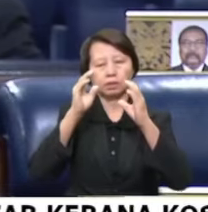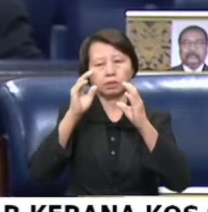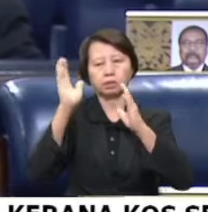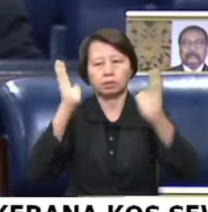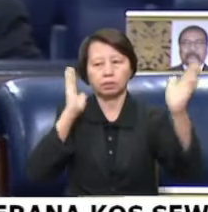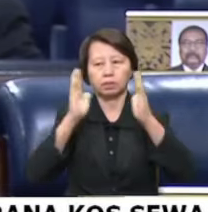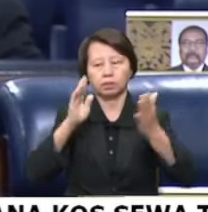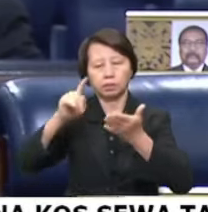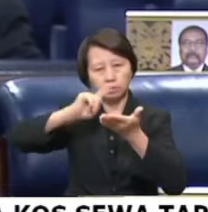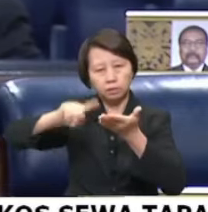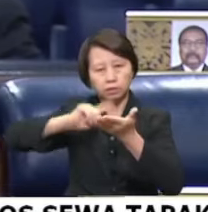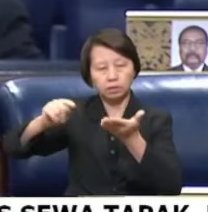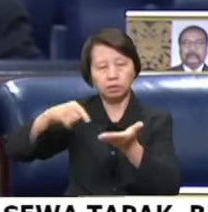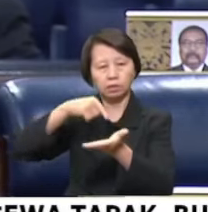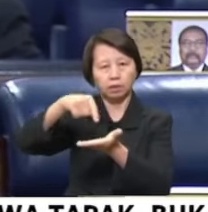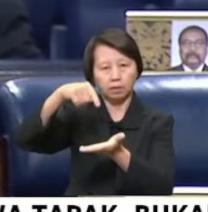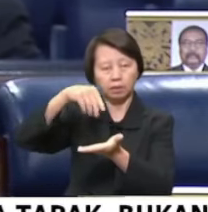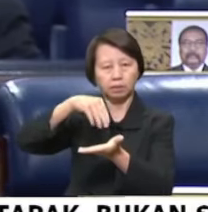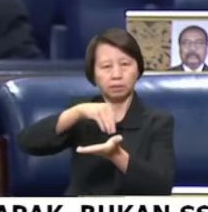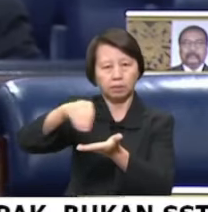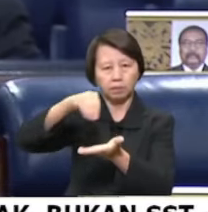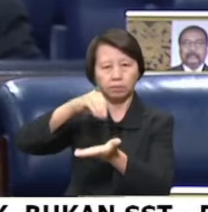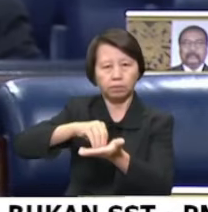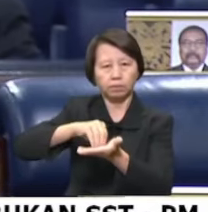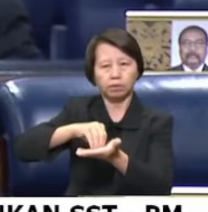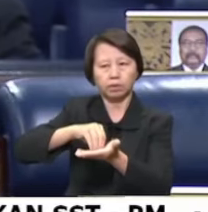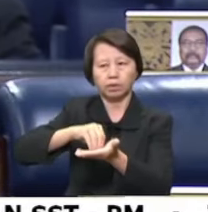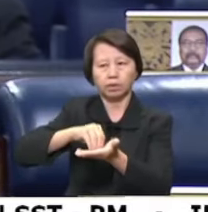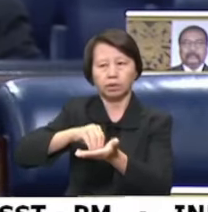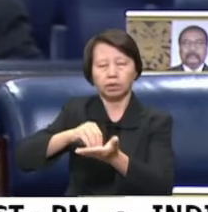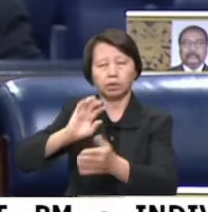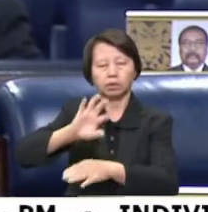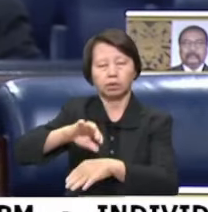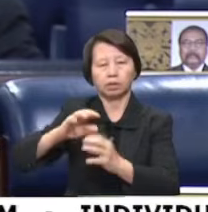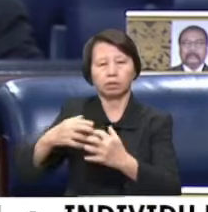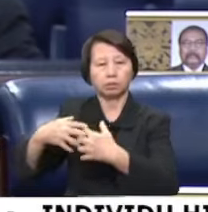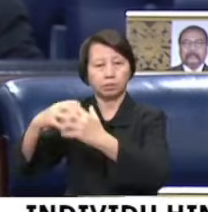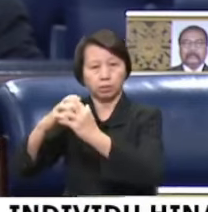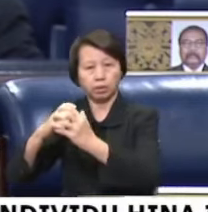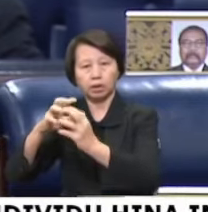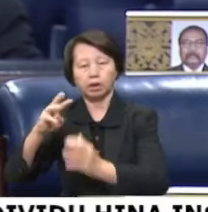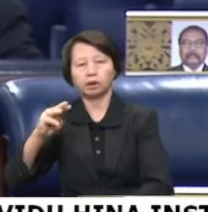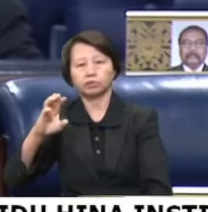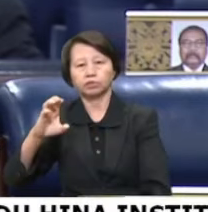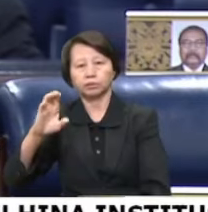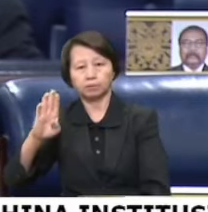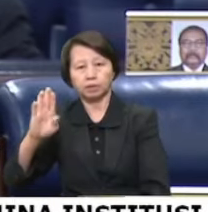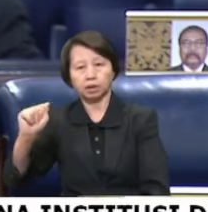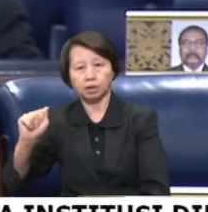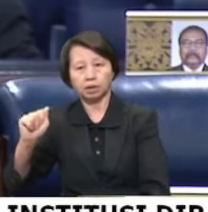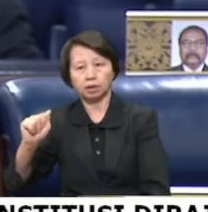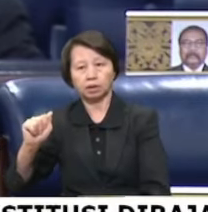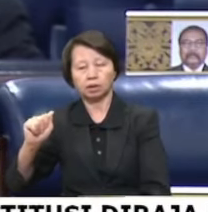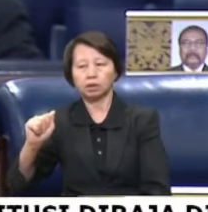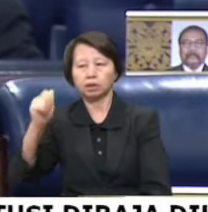Border Agency, MCBA. Penubuhan MCBA telah pun dipersetujui oleh Jemaah Menteri